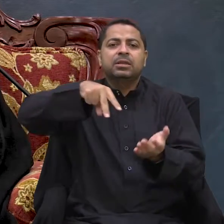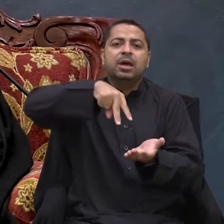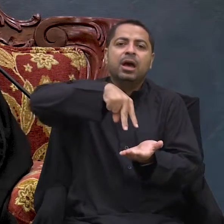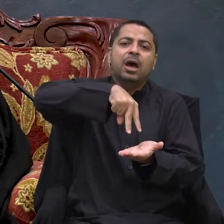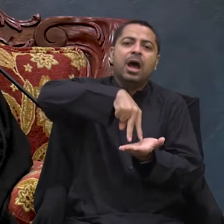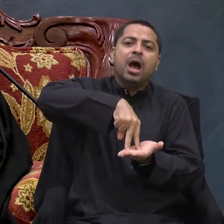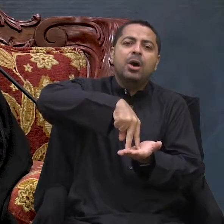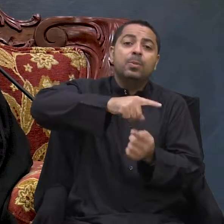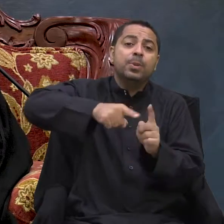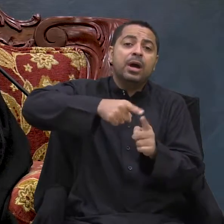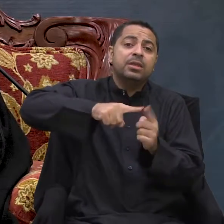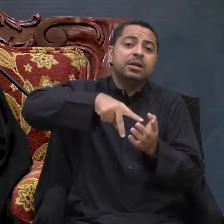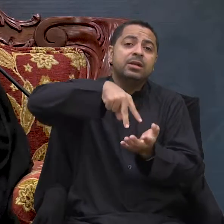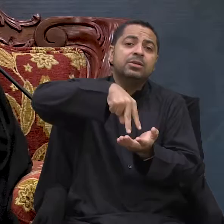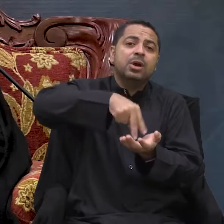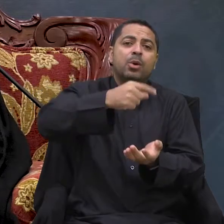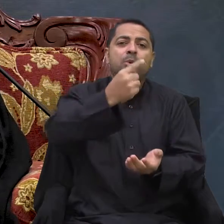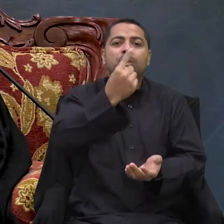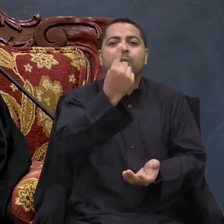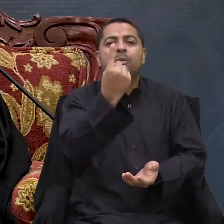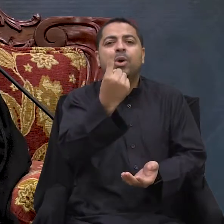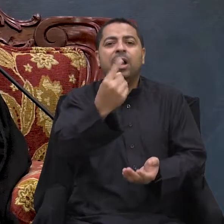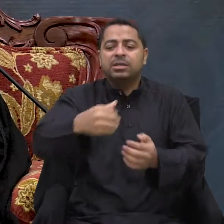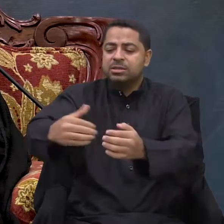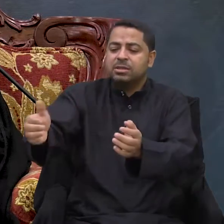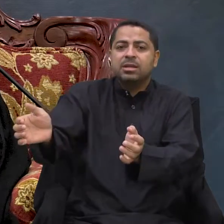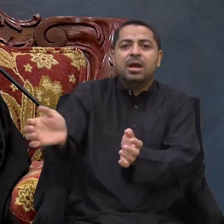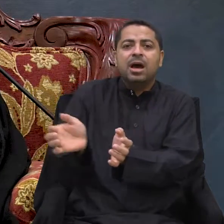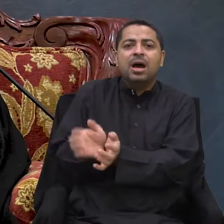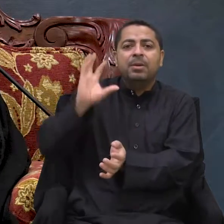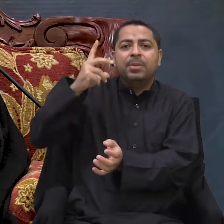مفردا بين الجموع